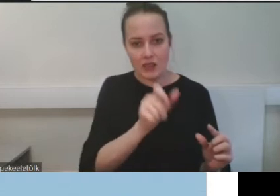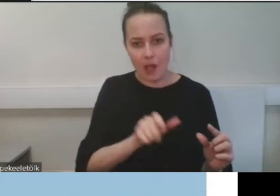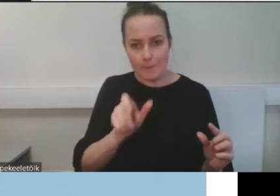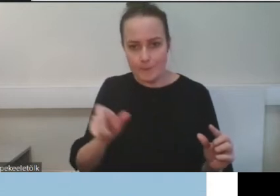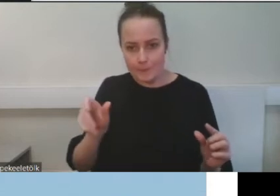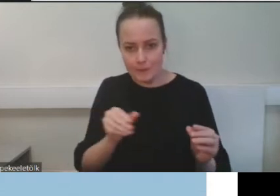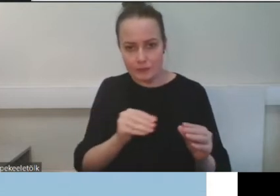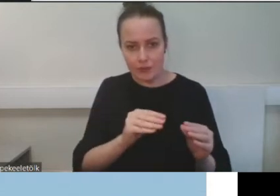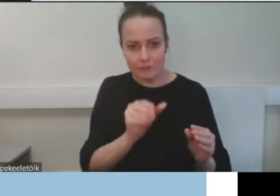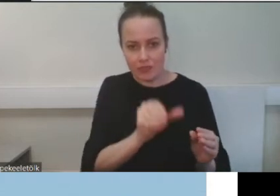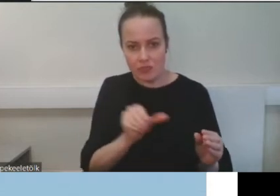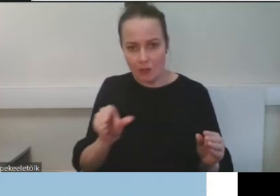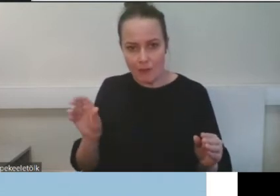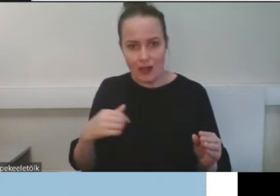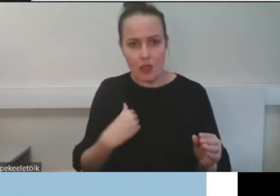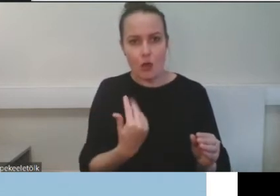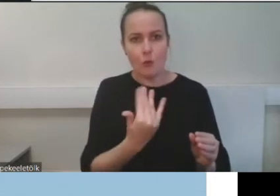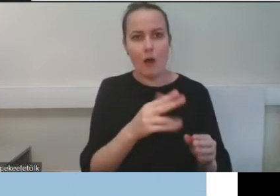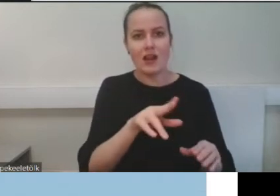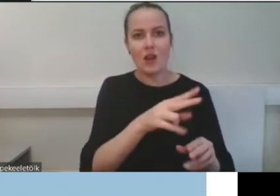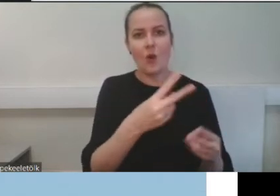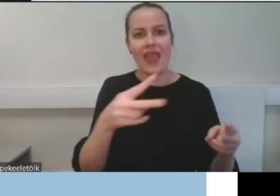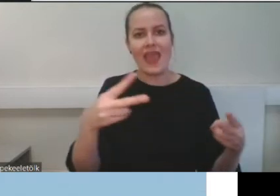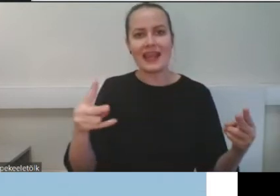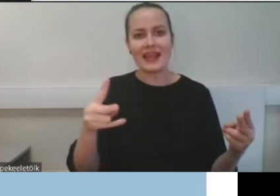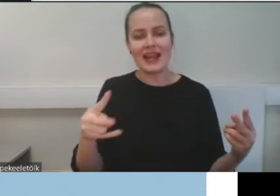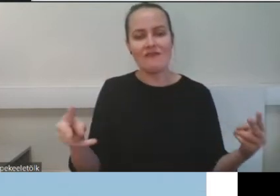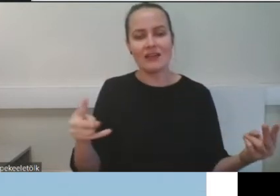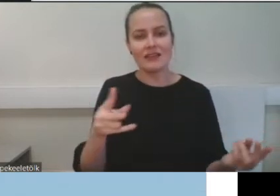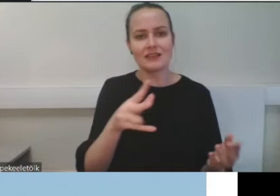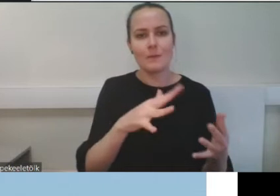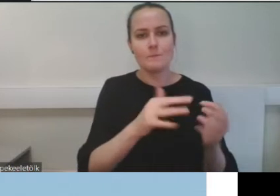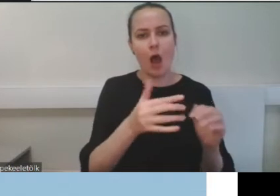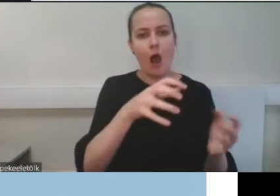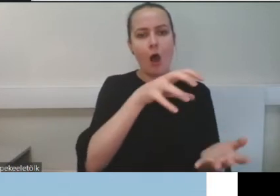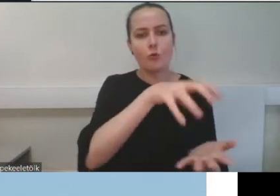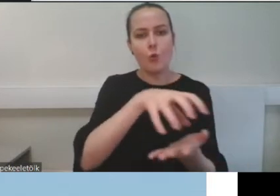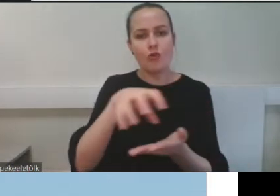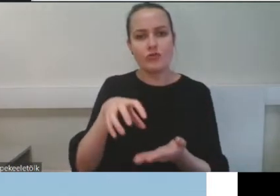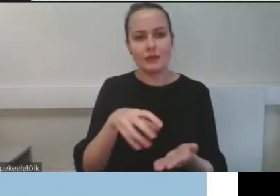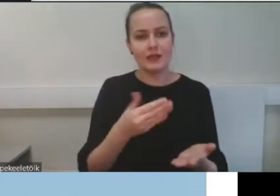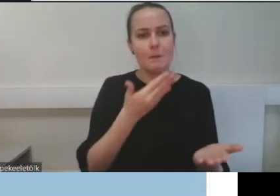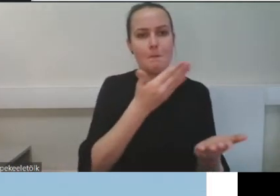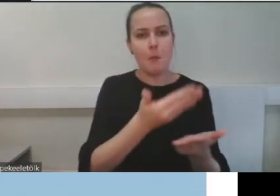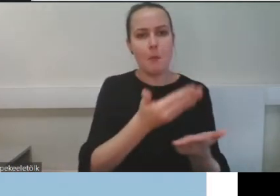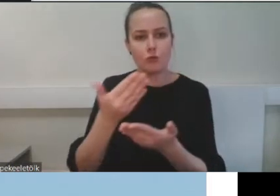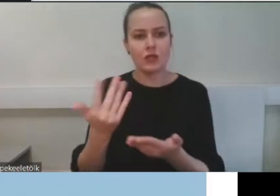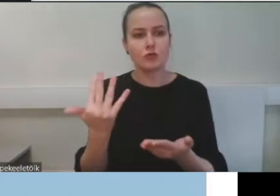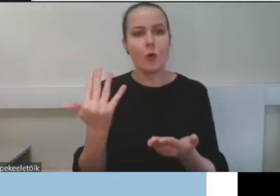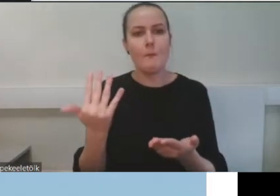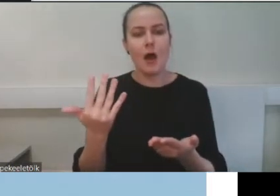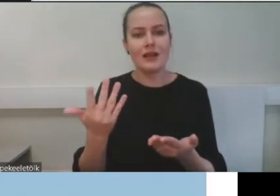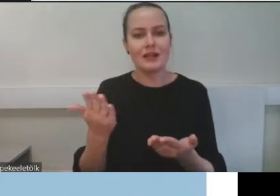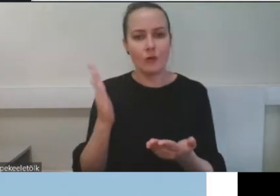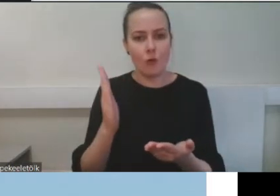koormust andmete esitamisel, et siiani me oleme üritanud mitte küsida seda, mida me tegelikult hiljem